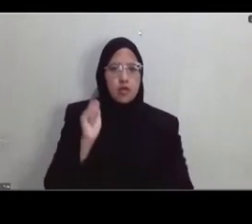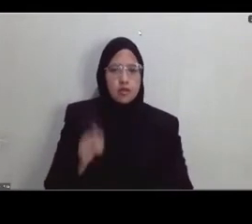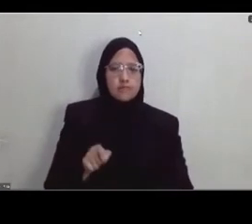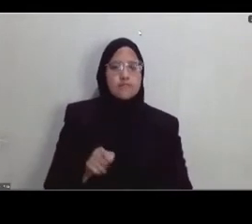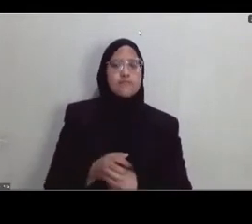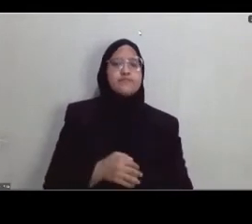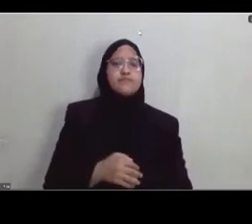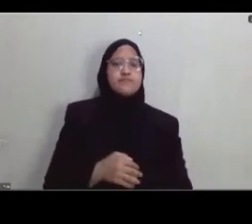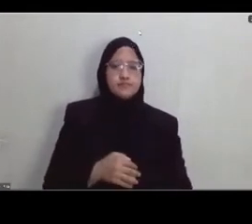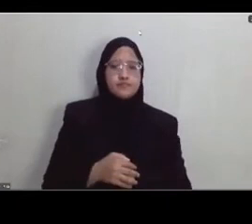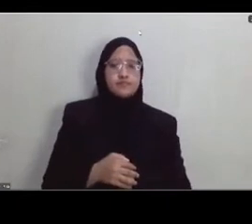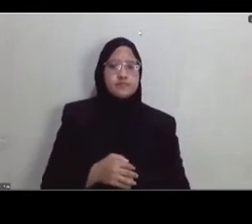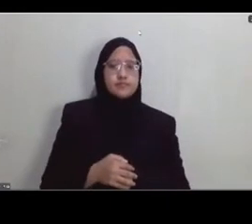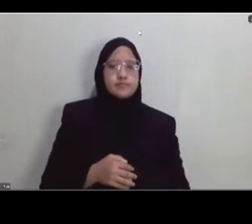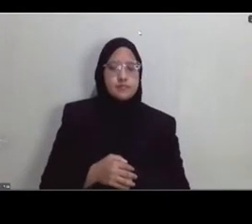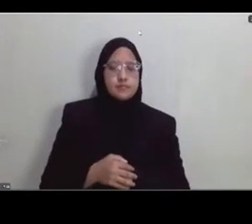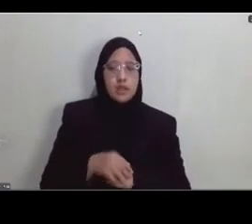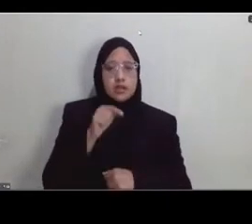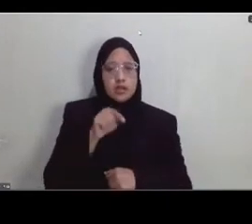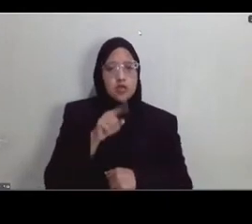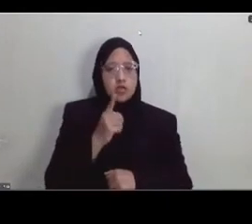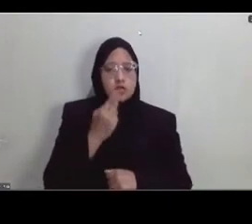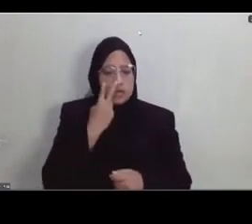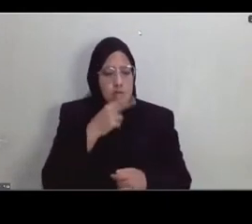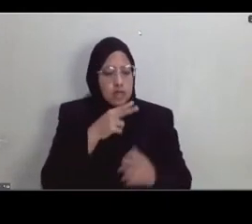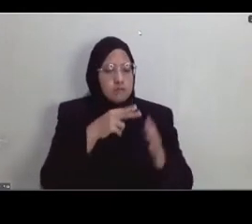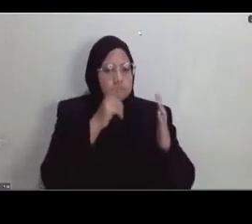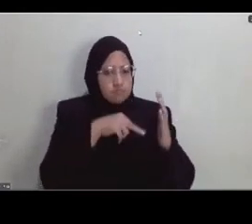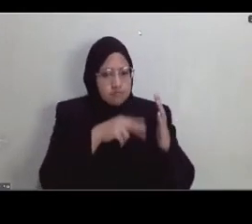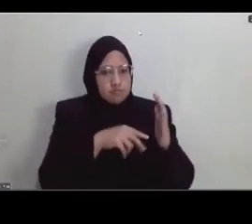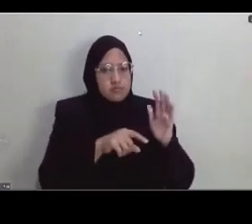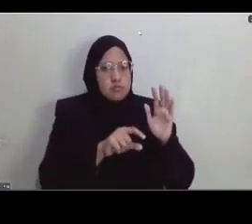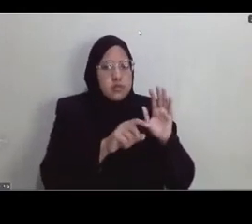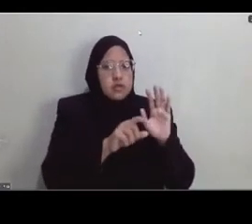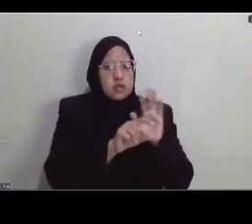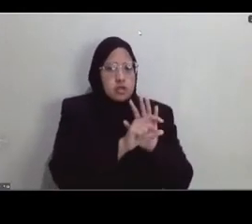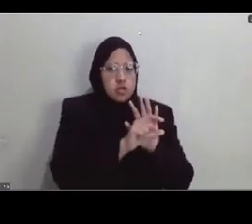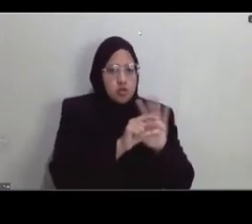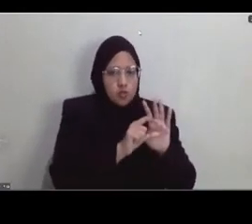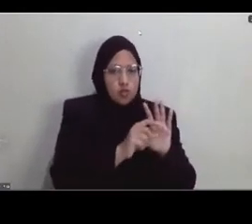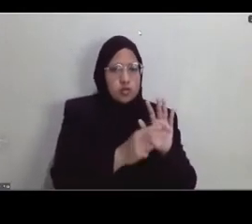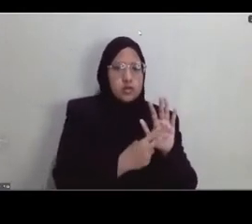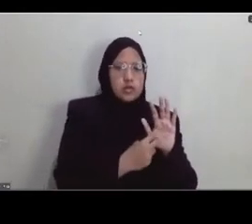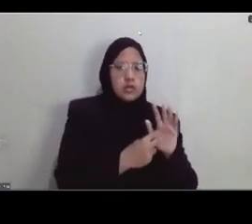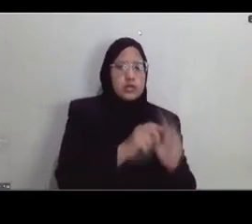pertimbangan hukum majelis kehormatan nomor 3/ mkmk/